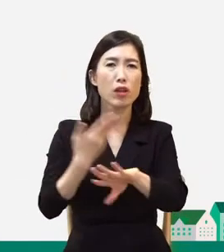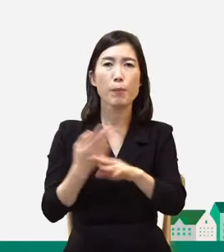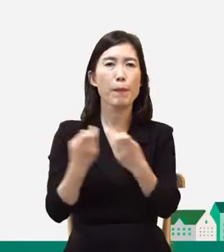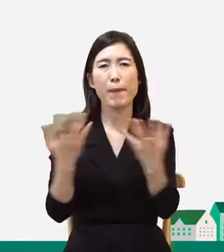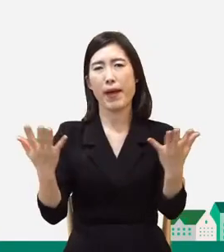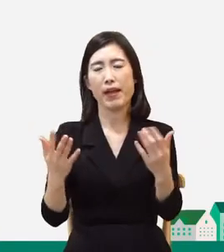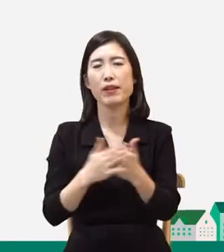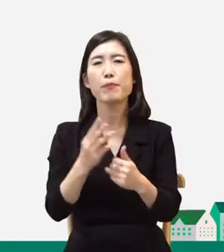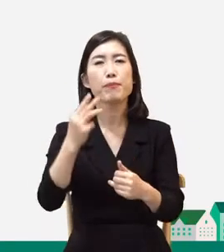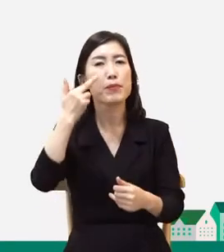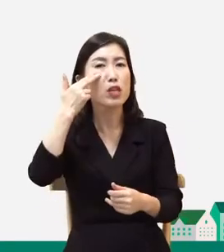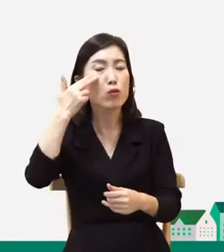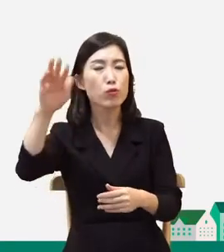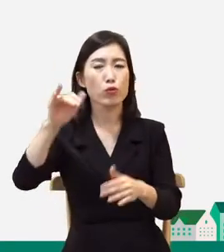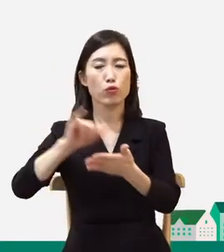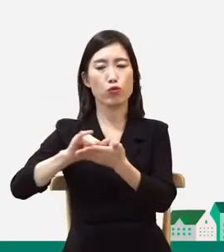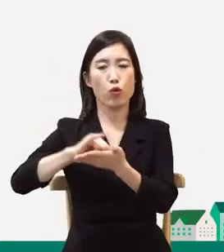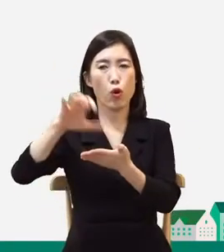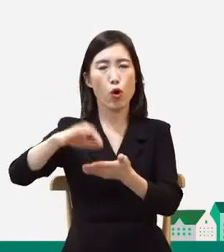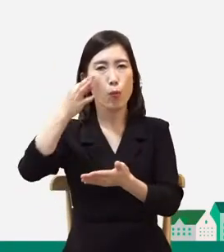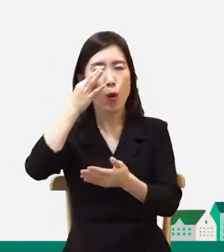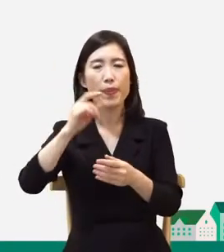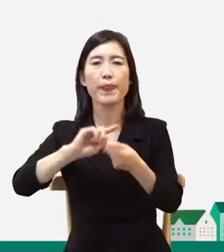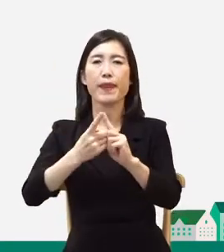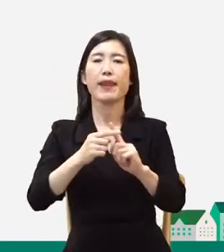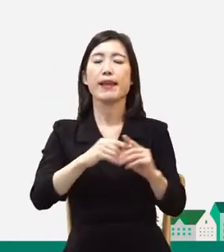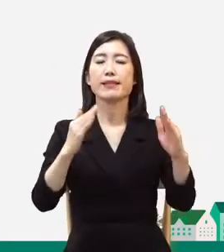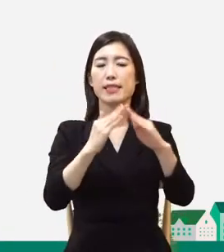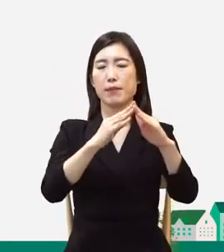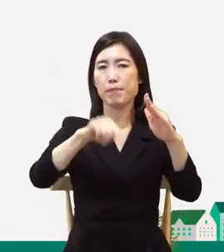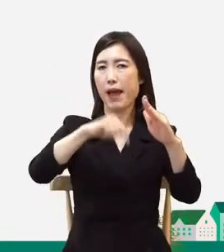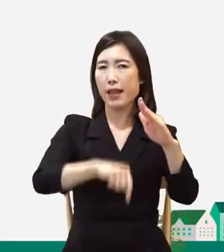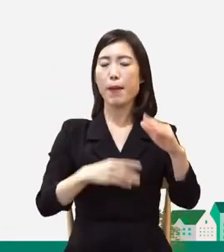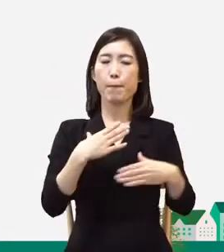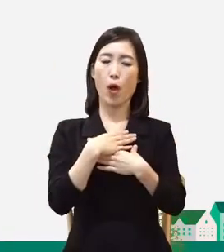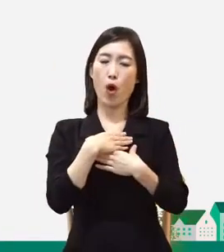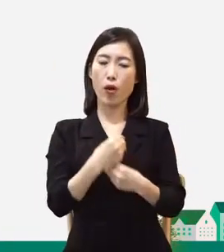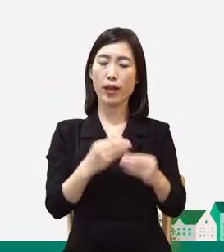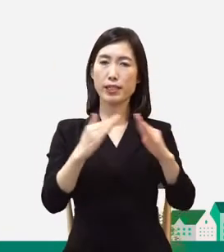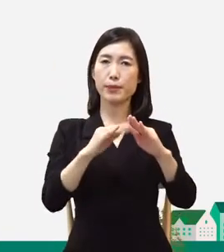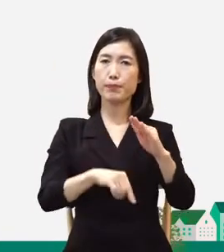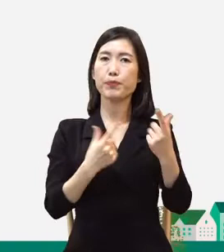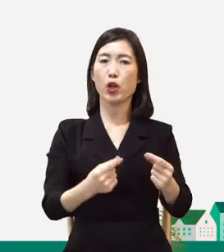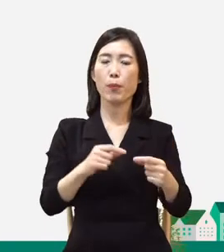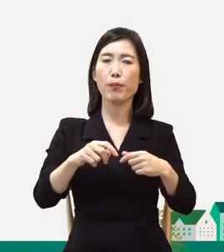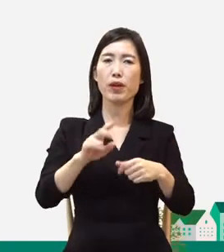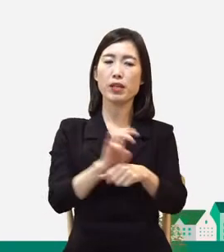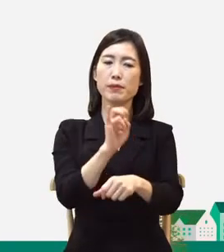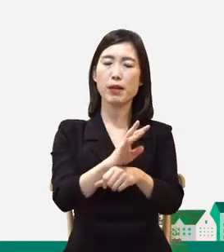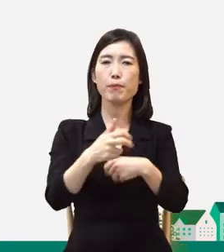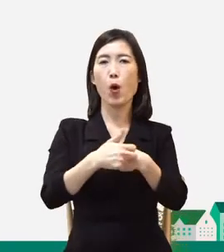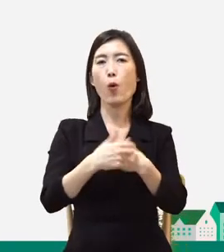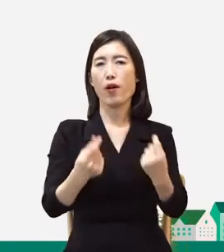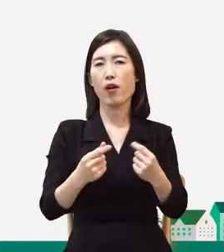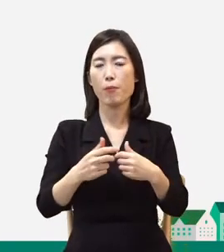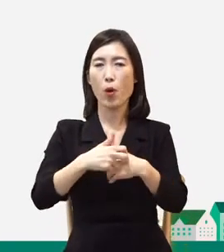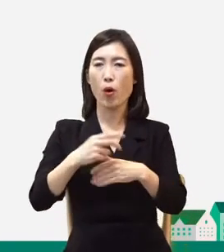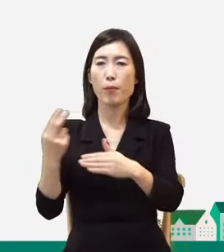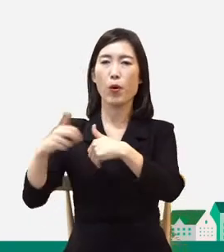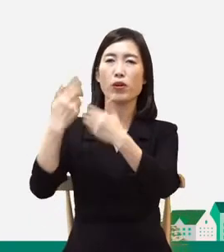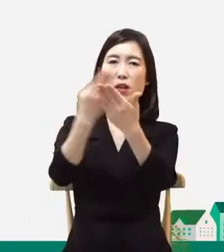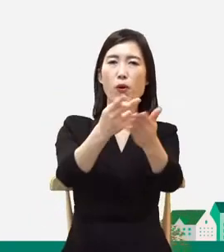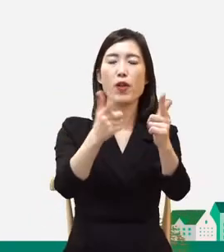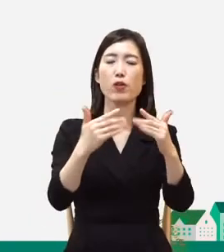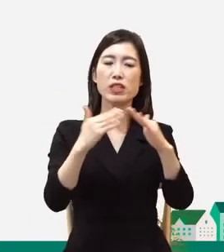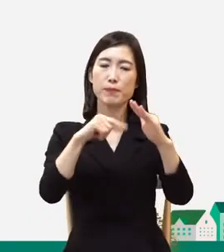같은 곳으로 대안적인 센터를 운영하고 있습니다. 편안한 집과 같은 환경에서 24시간 전문가들이 해독과